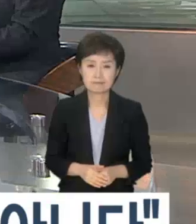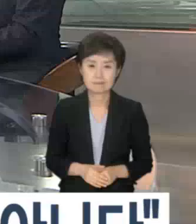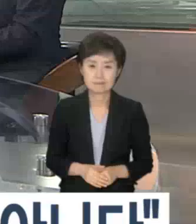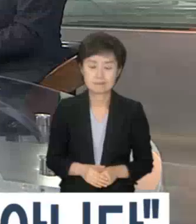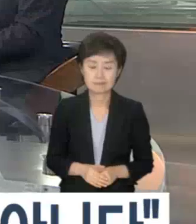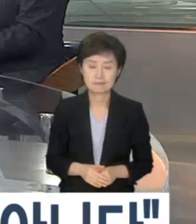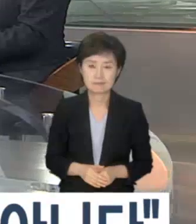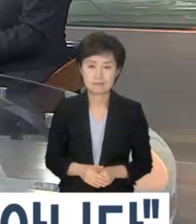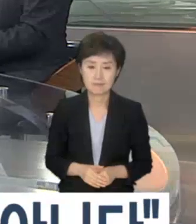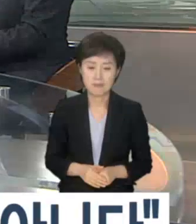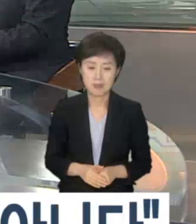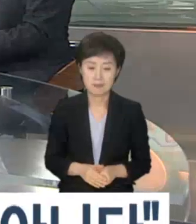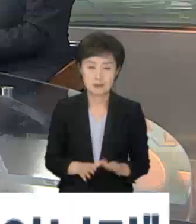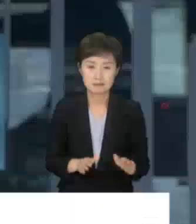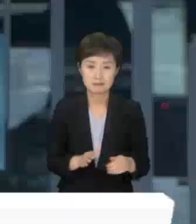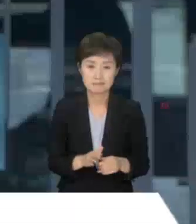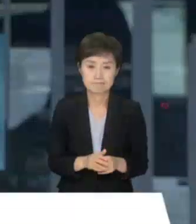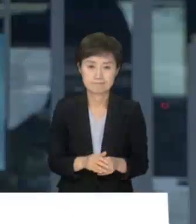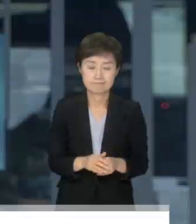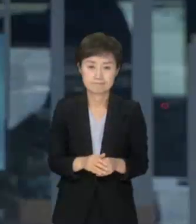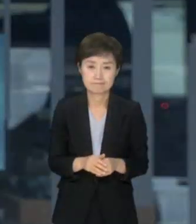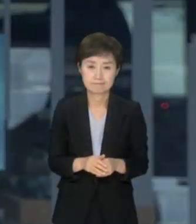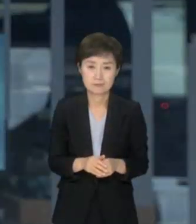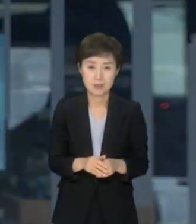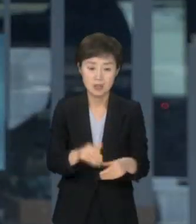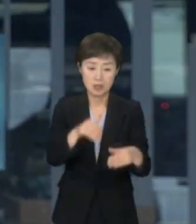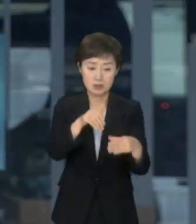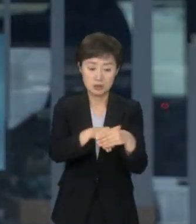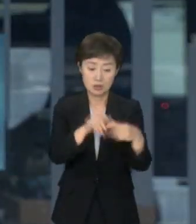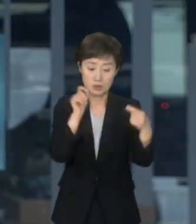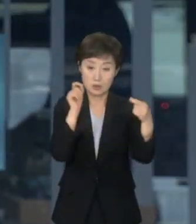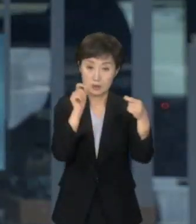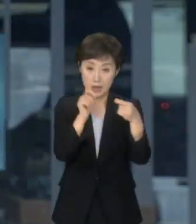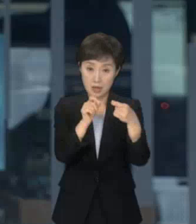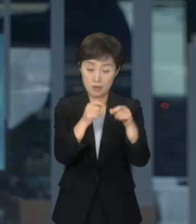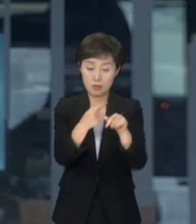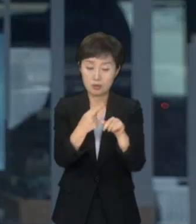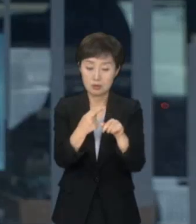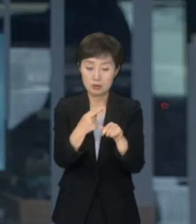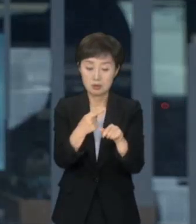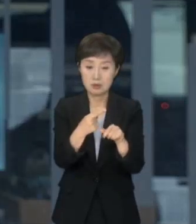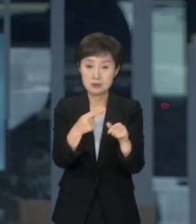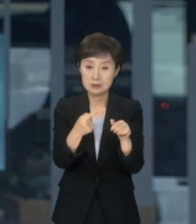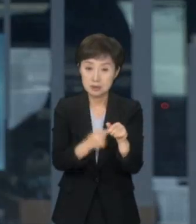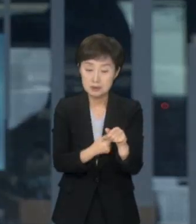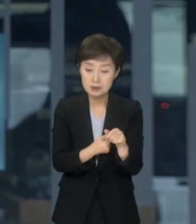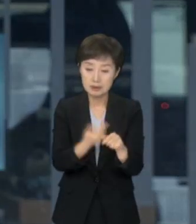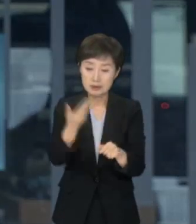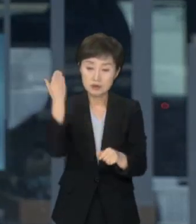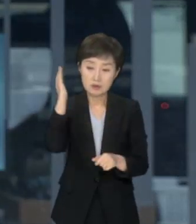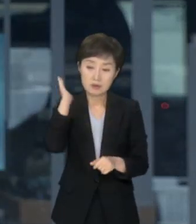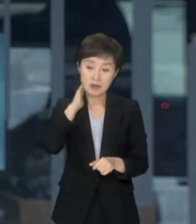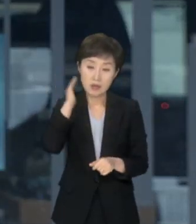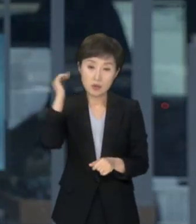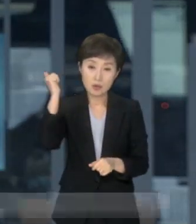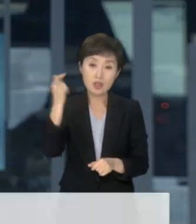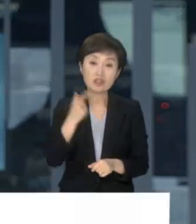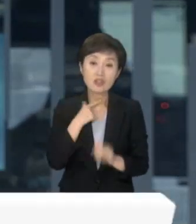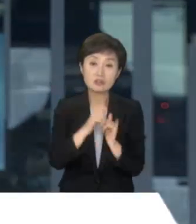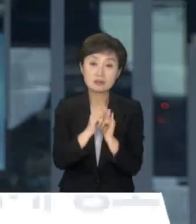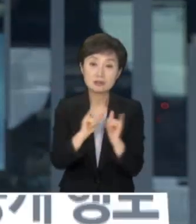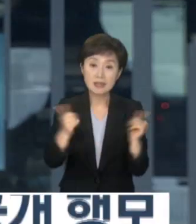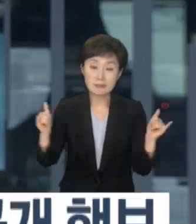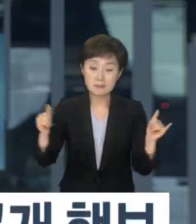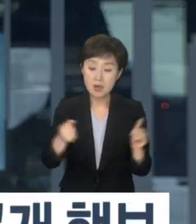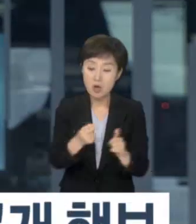총선을 앞두고 전직 대통령들의 공개 행보 늘고 있습니다. 일단 보면 이명박 전 대통령 사면 후